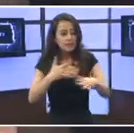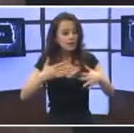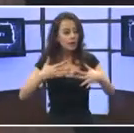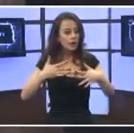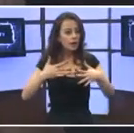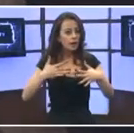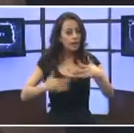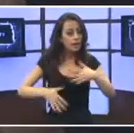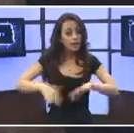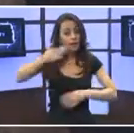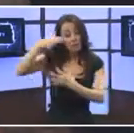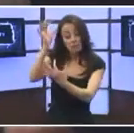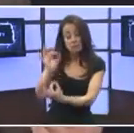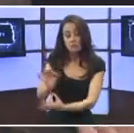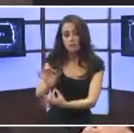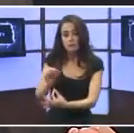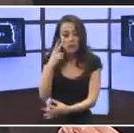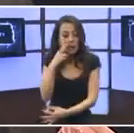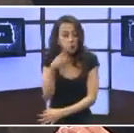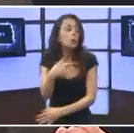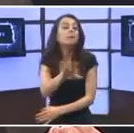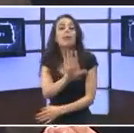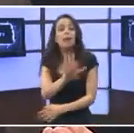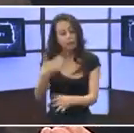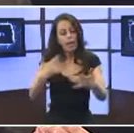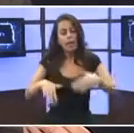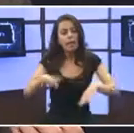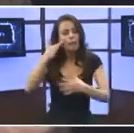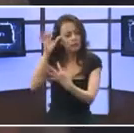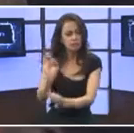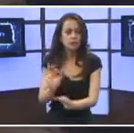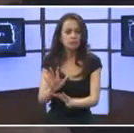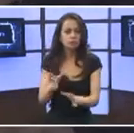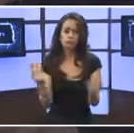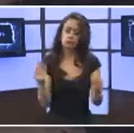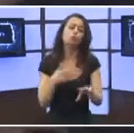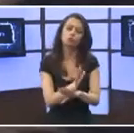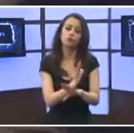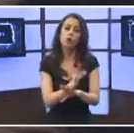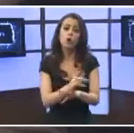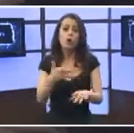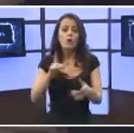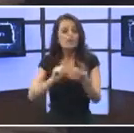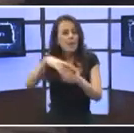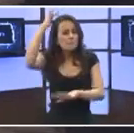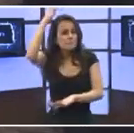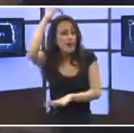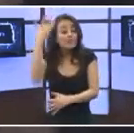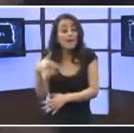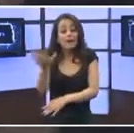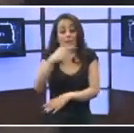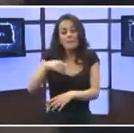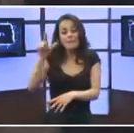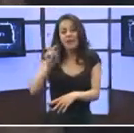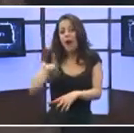o insanları göremedi. Göremeyenler engellidir bana göre. Bakın. Evet. Çok doğru. Ve çok doğru. Bağcılar'da biz yine 17